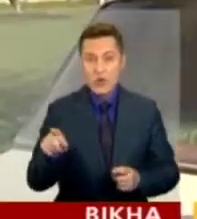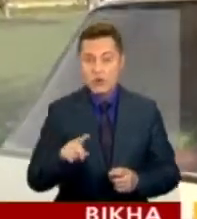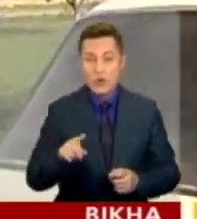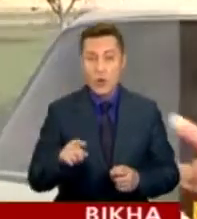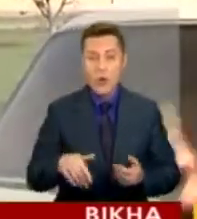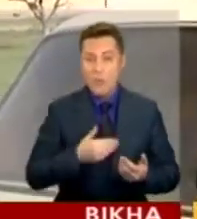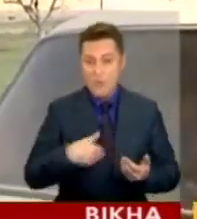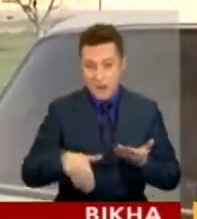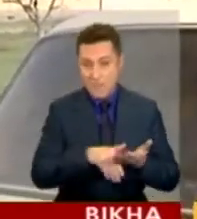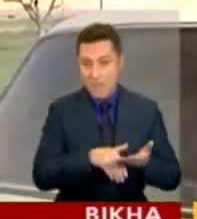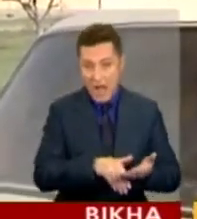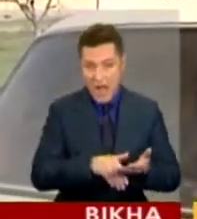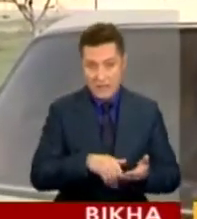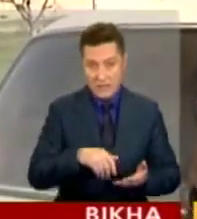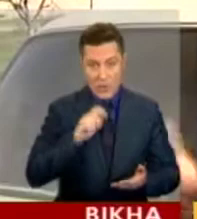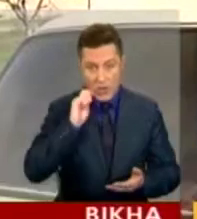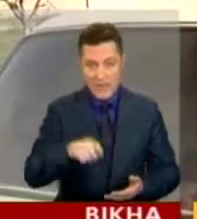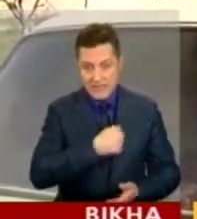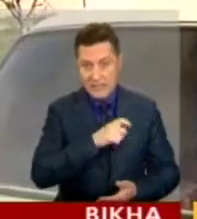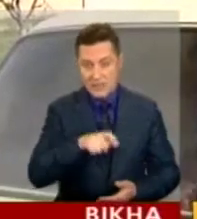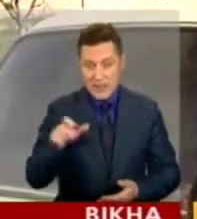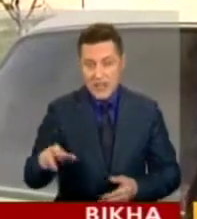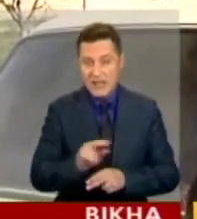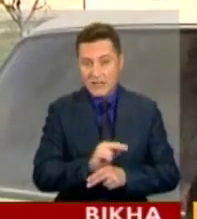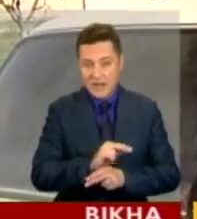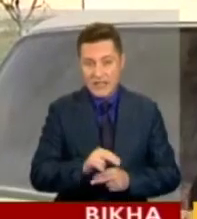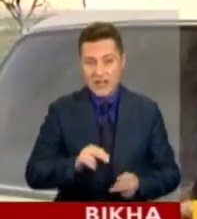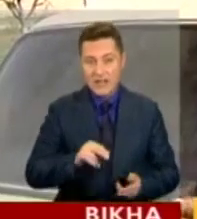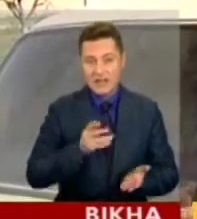Ми подумали, що ми їм допомагали, їх